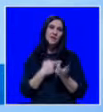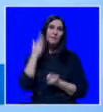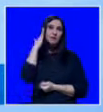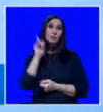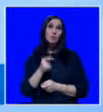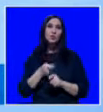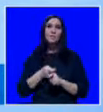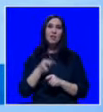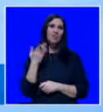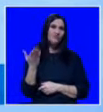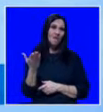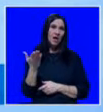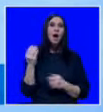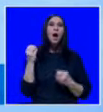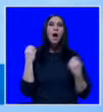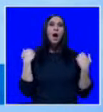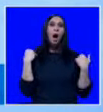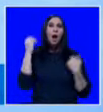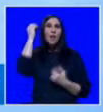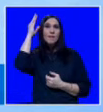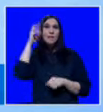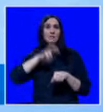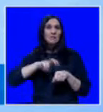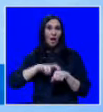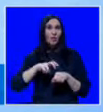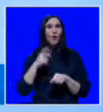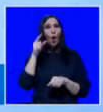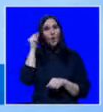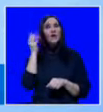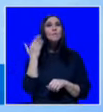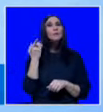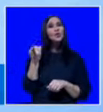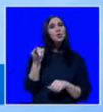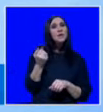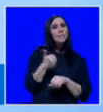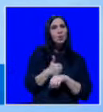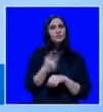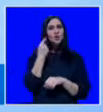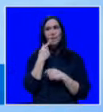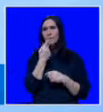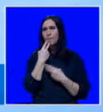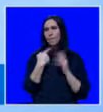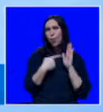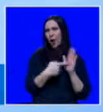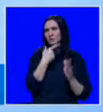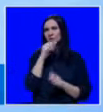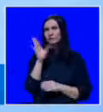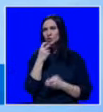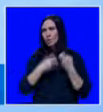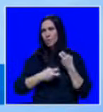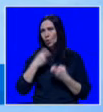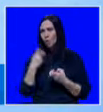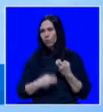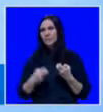да направи това. Академик Денков е бил на този пост. Вчера показа познаване на всички проблеми на университетите. Ако той